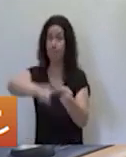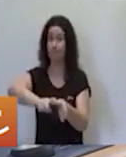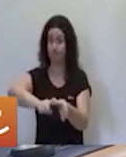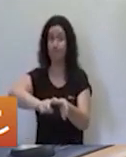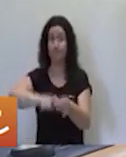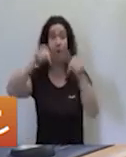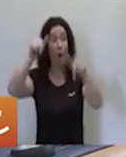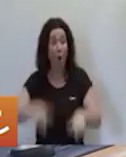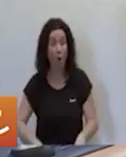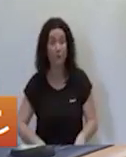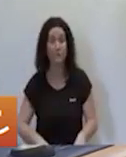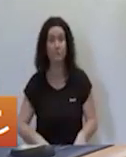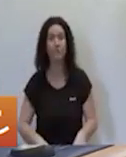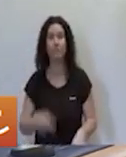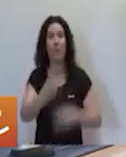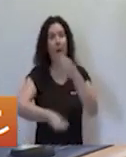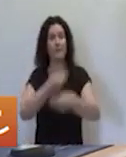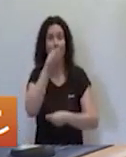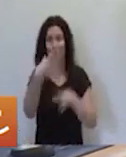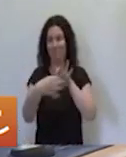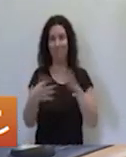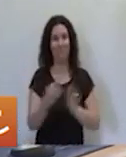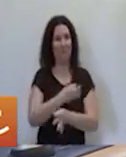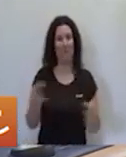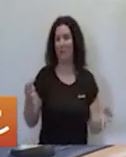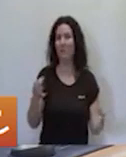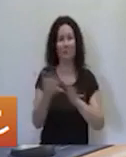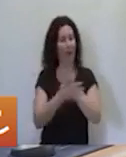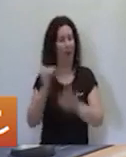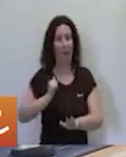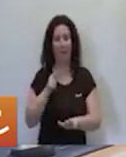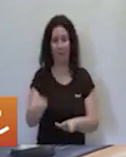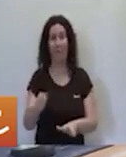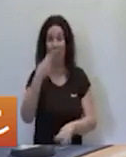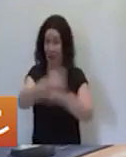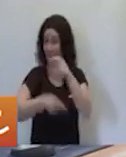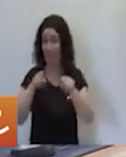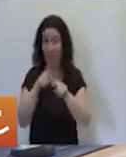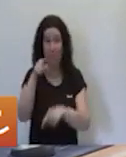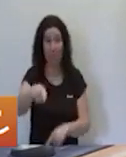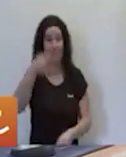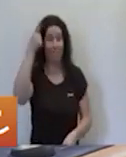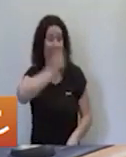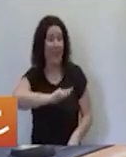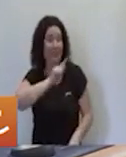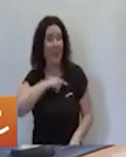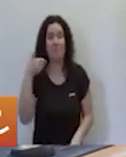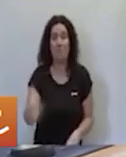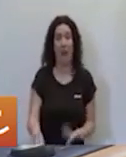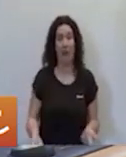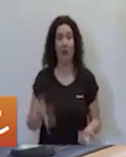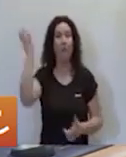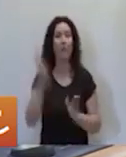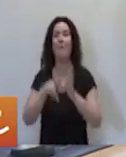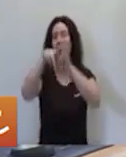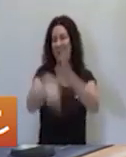qual avui ha vingut molt bé el que ha fet, perquè significa perfectament la caiguda moral i ètica d'un partit a un